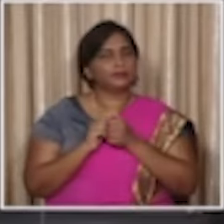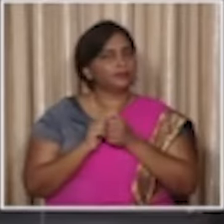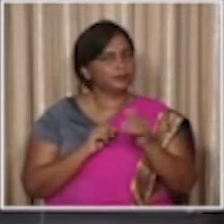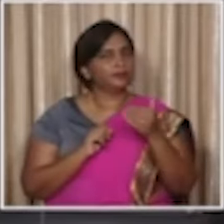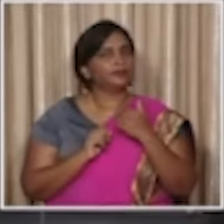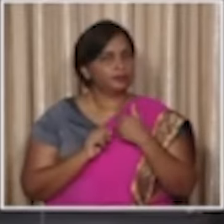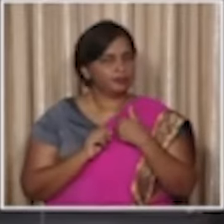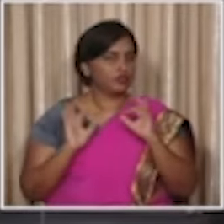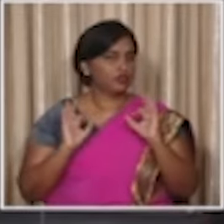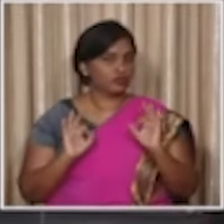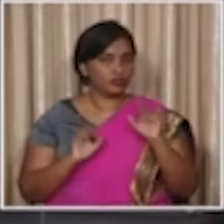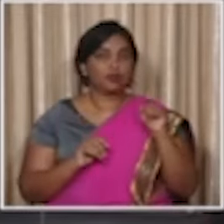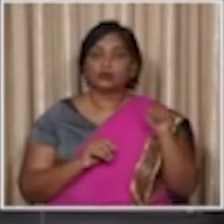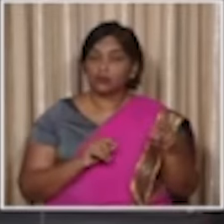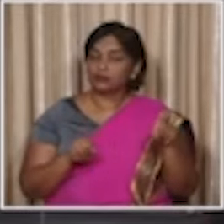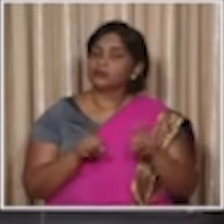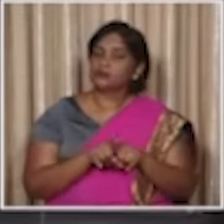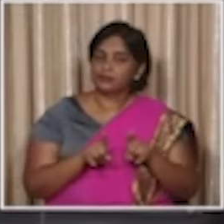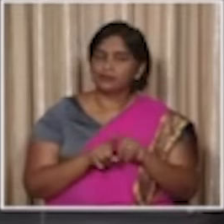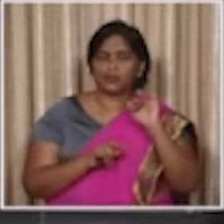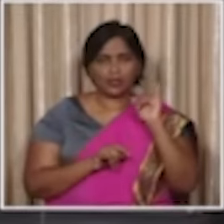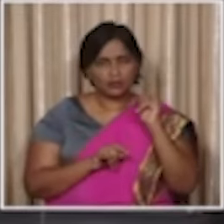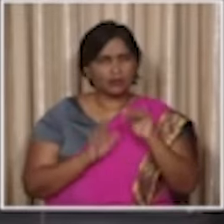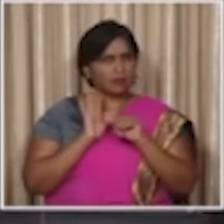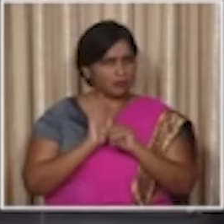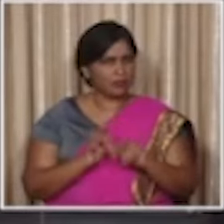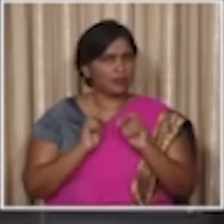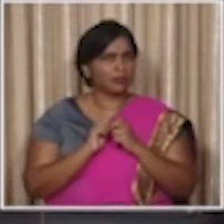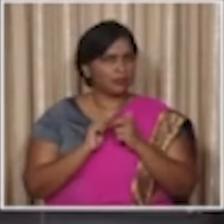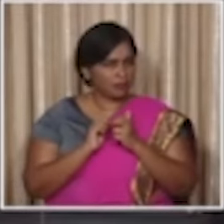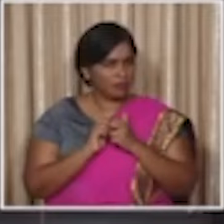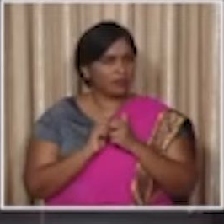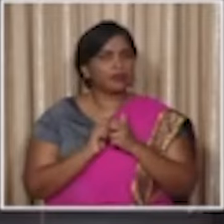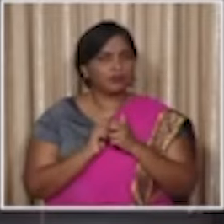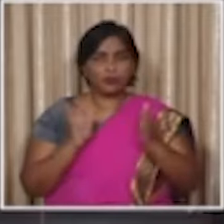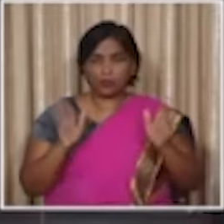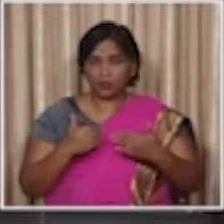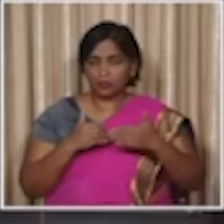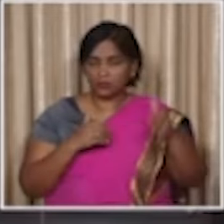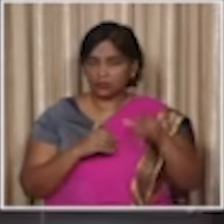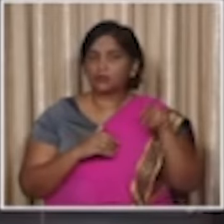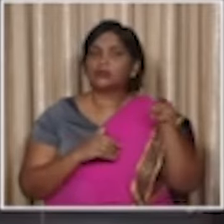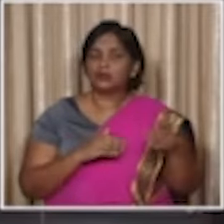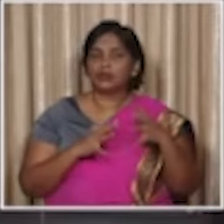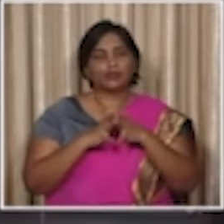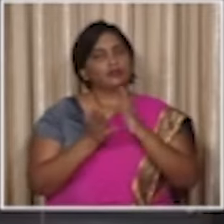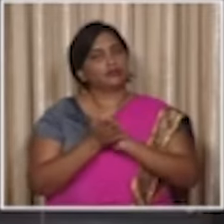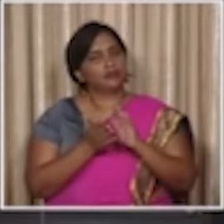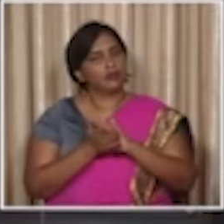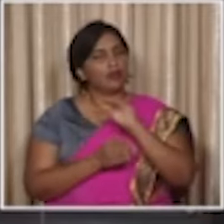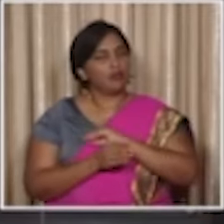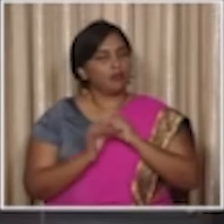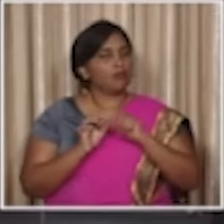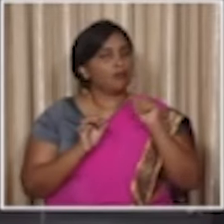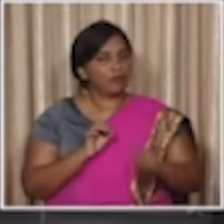අපි සූදානමින් ඉන්නවා. ඒ එක්කම යම් කිසි අසාධාරණ තත්වයක් ඒ තවදුරටත් ඇතිවුවොත් සුභසාධක ප්‍රතිලාභ